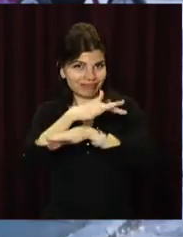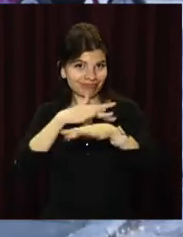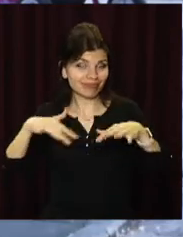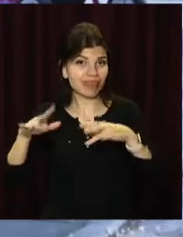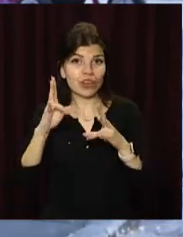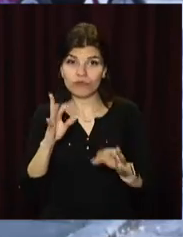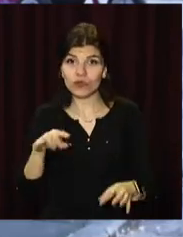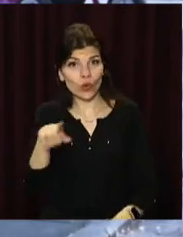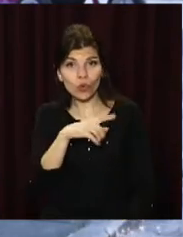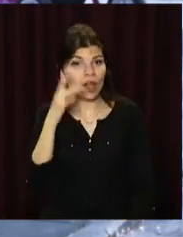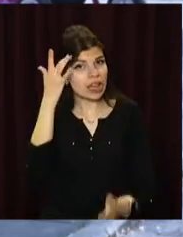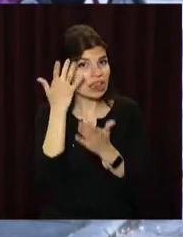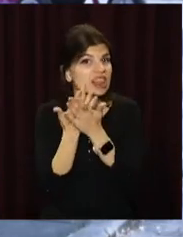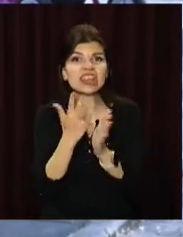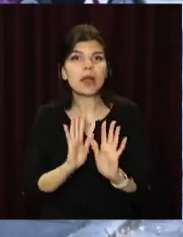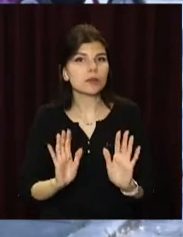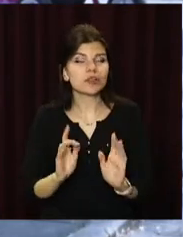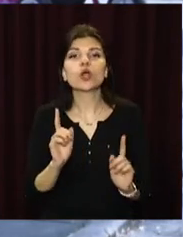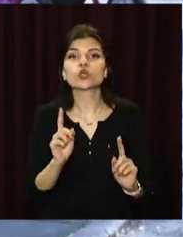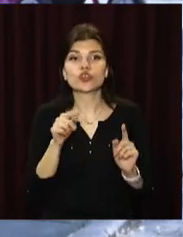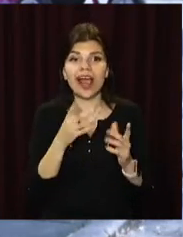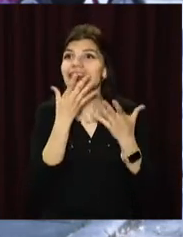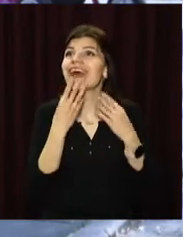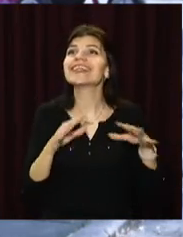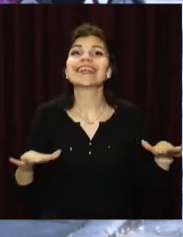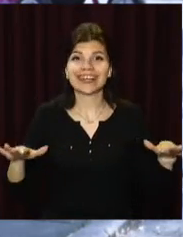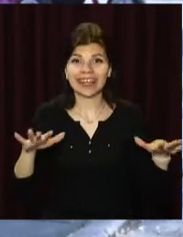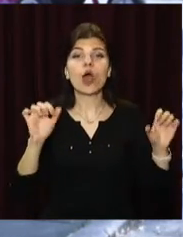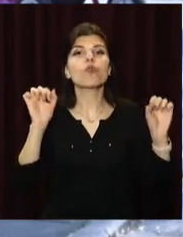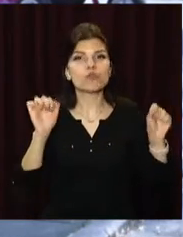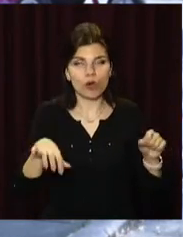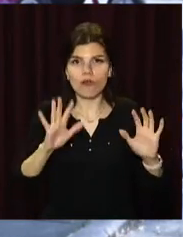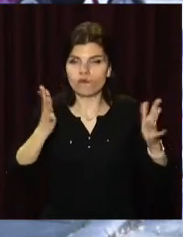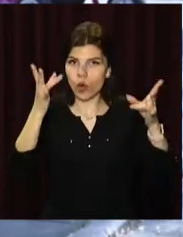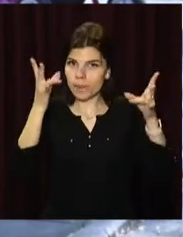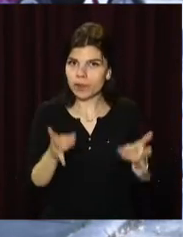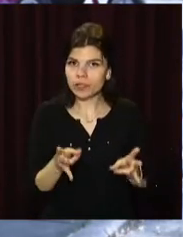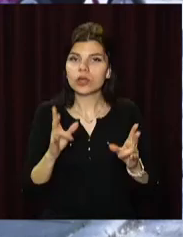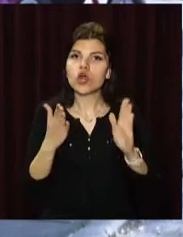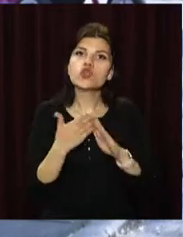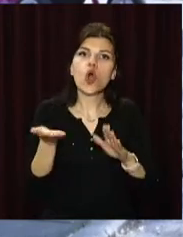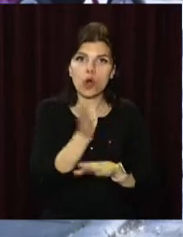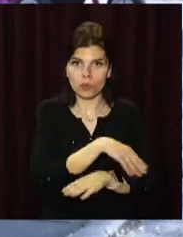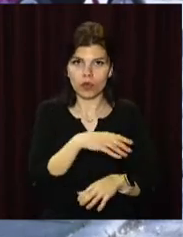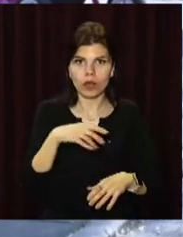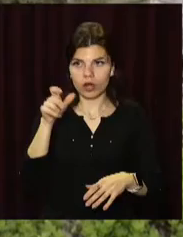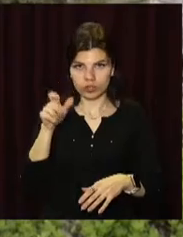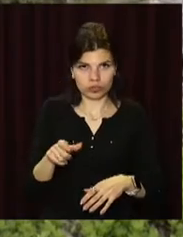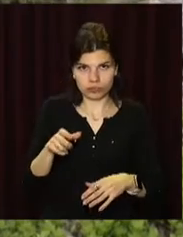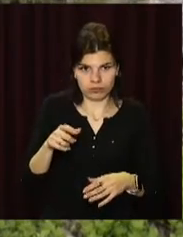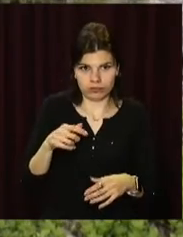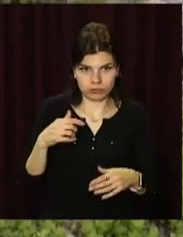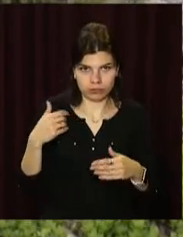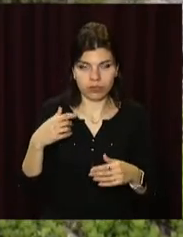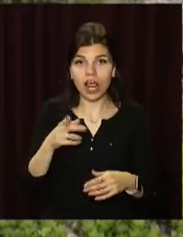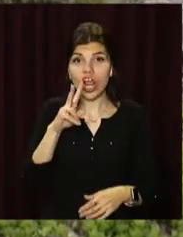Проте навіть не уявляють собі, що серед такої краси можуть потрапити у халепу і принести додому непрошеного гостя.